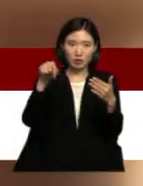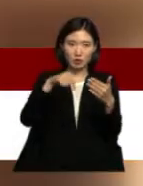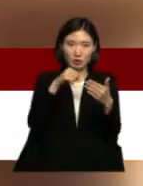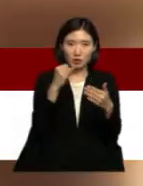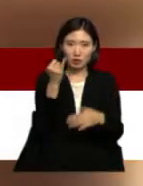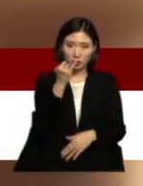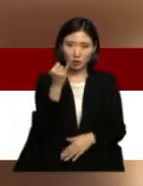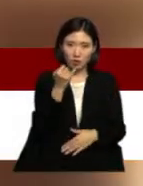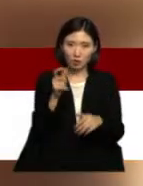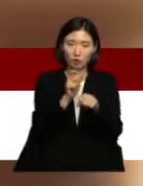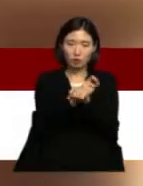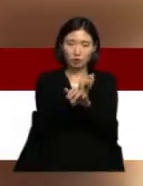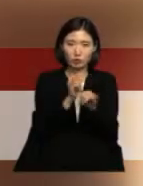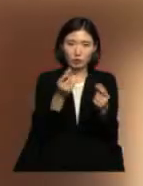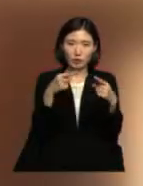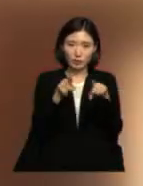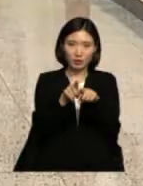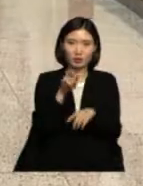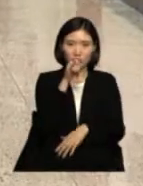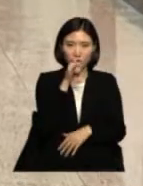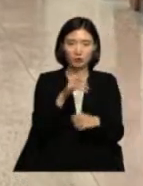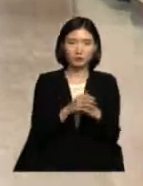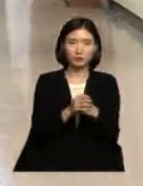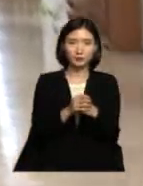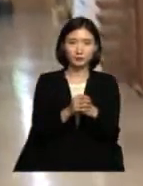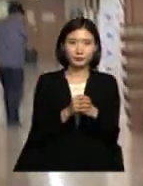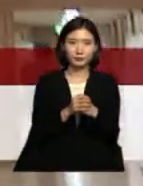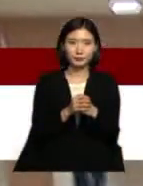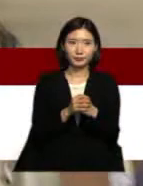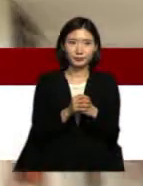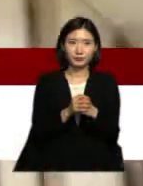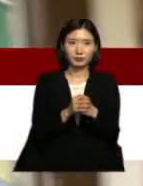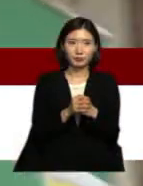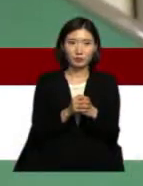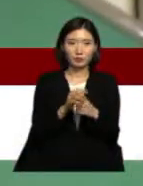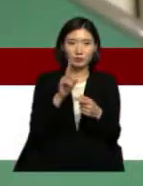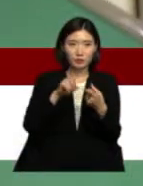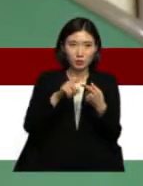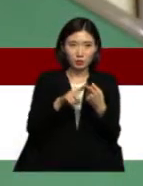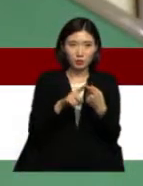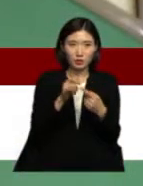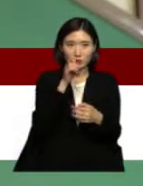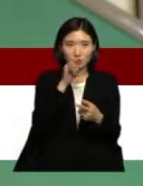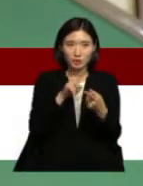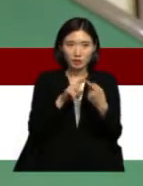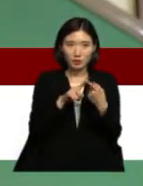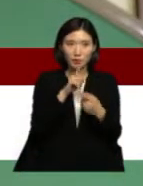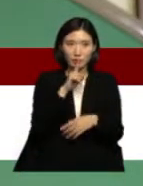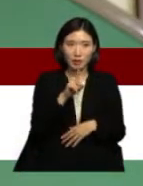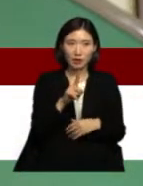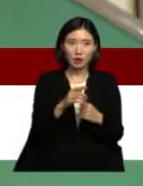여직원 2명도 동석한 상태였습니다. 네, 그대로예요. 그대로. 있는 그대로 했고 그리고 그